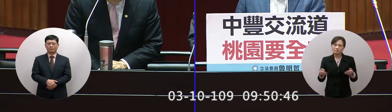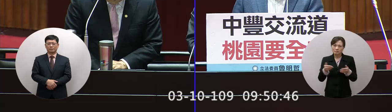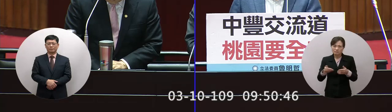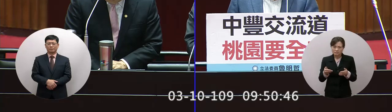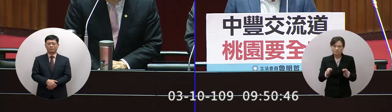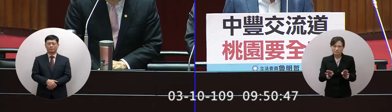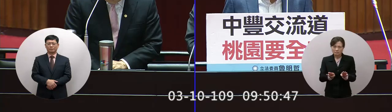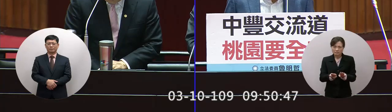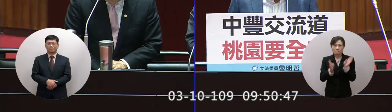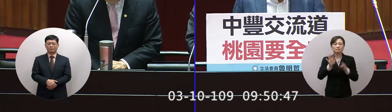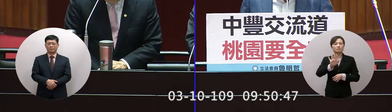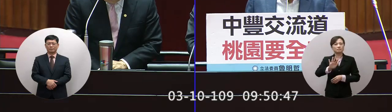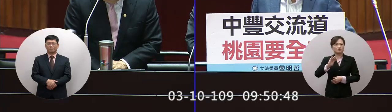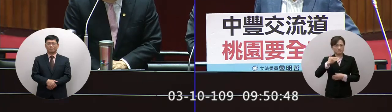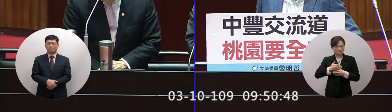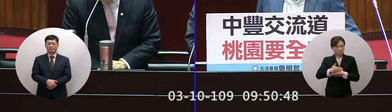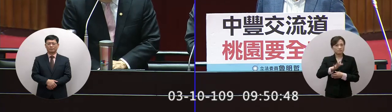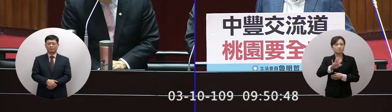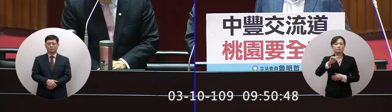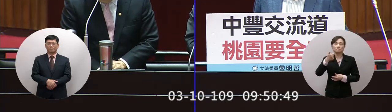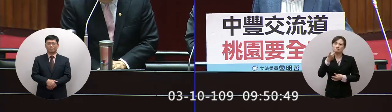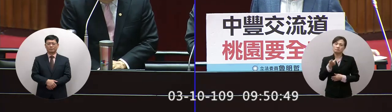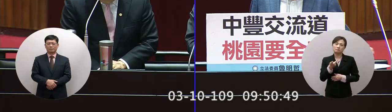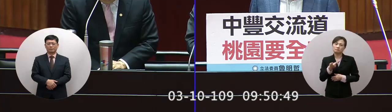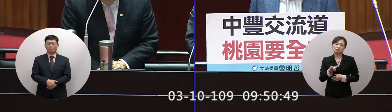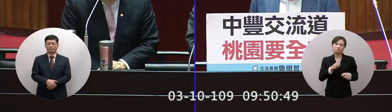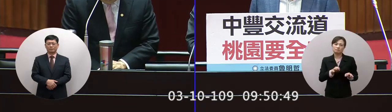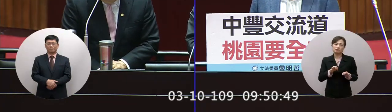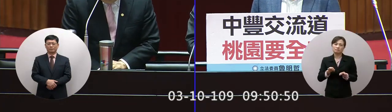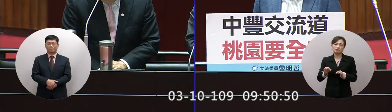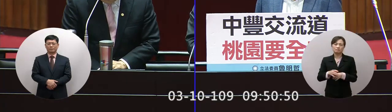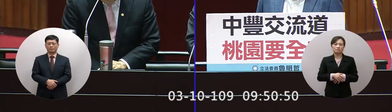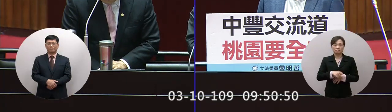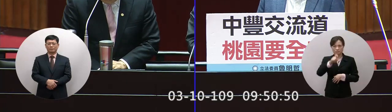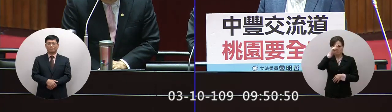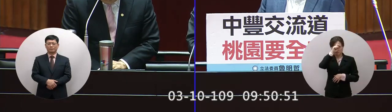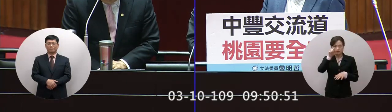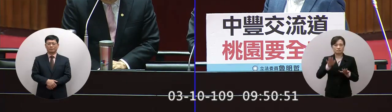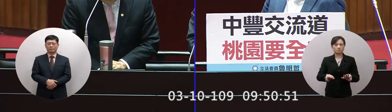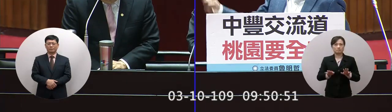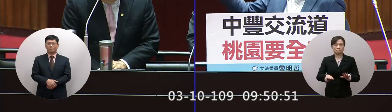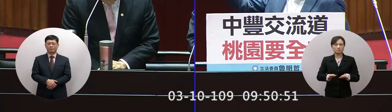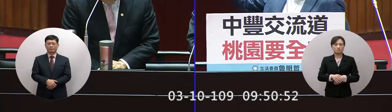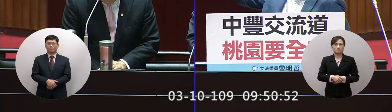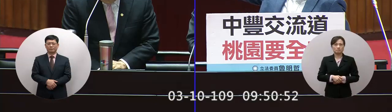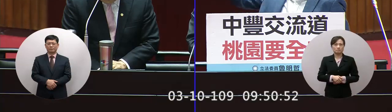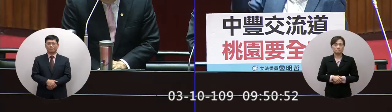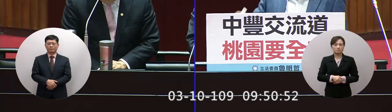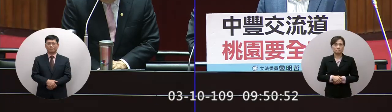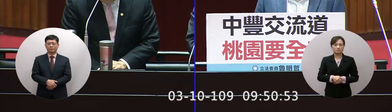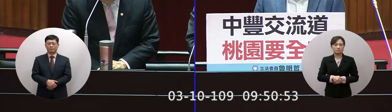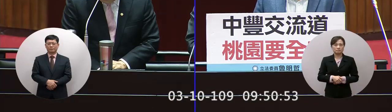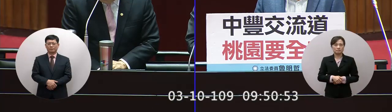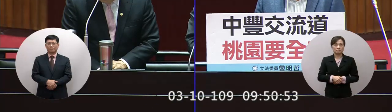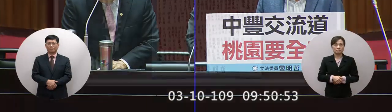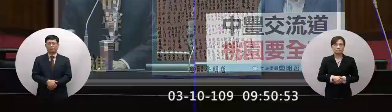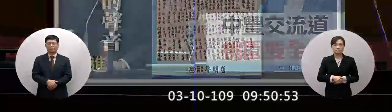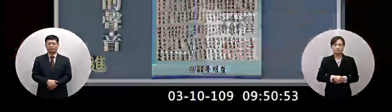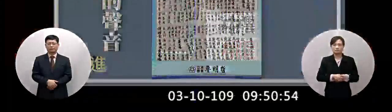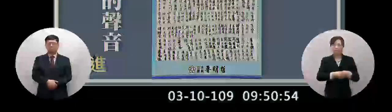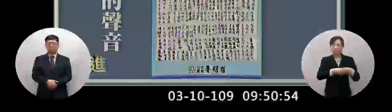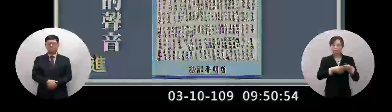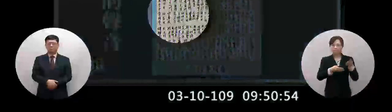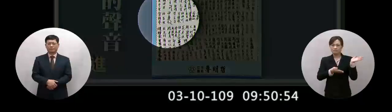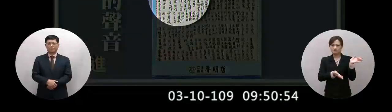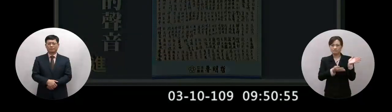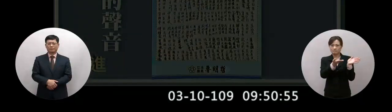有，但是非常非常的缓慢哈。所以特别借这个机会啊，今天在荧幕上面，